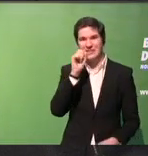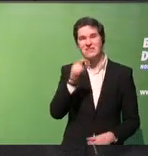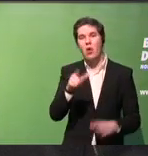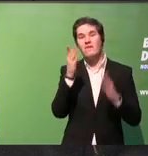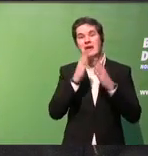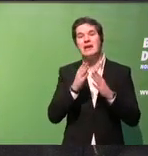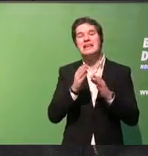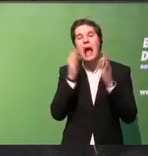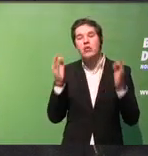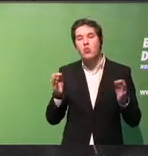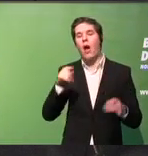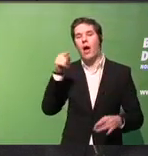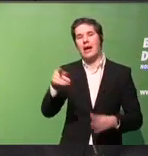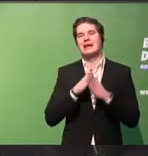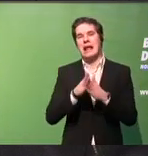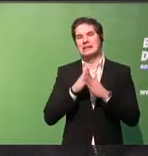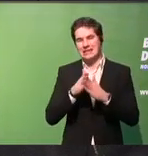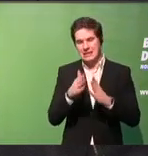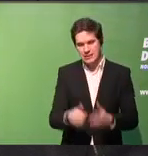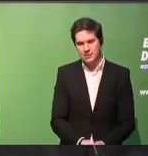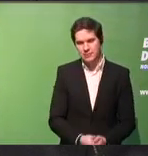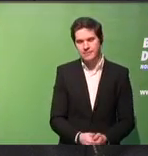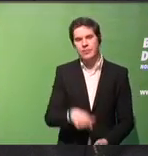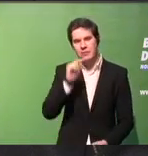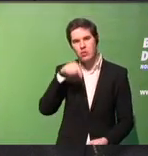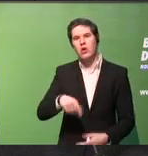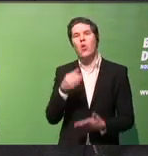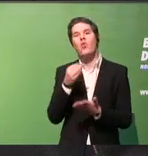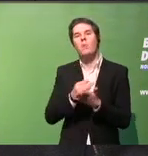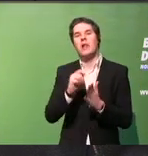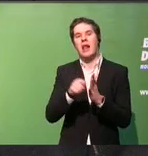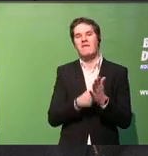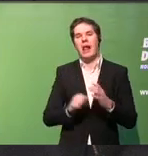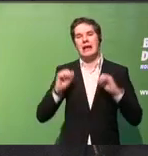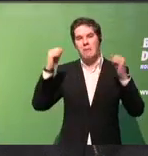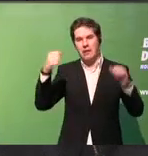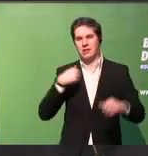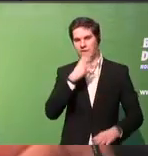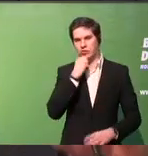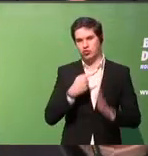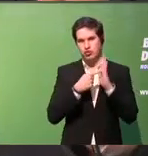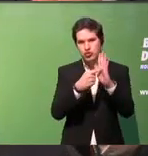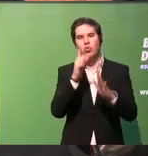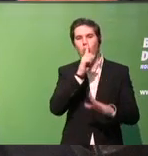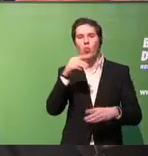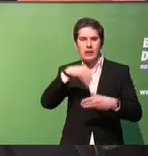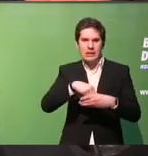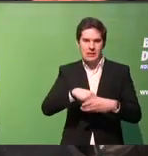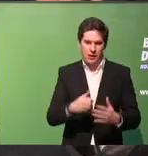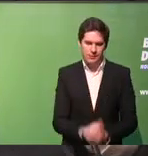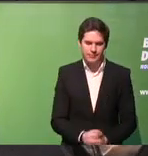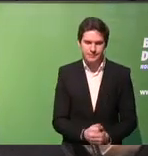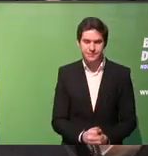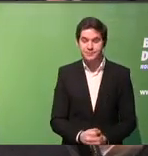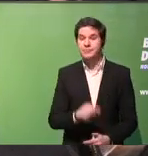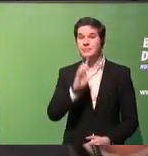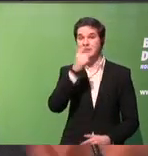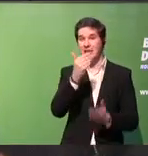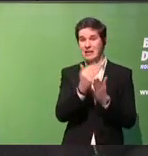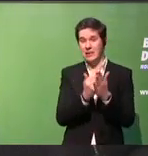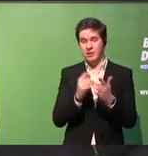in Gelsenkirchen, interne Präsentation der Kommunalwahlkampagne. Zweiter ganz, ganz wichtiger Termin ist